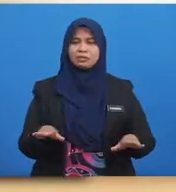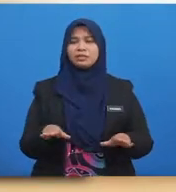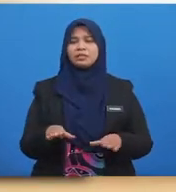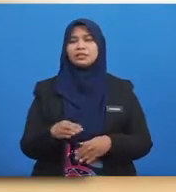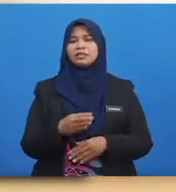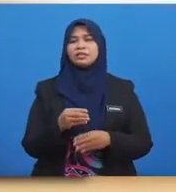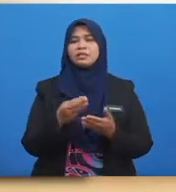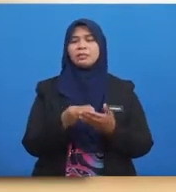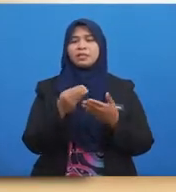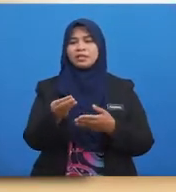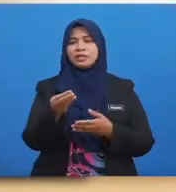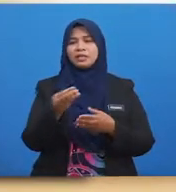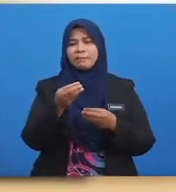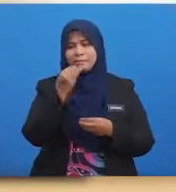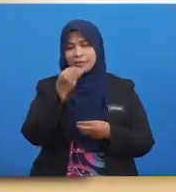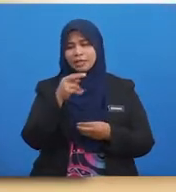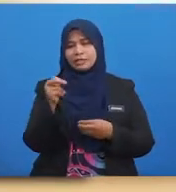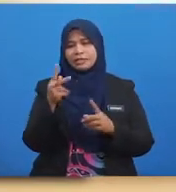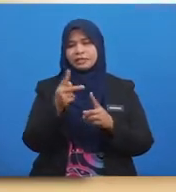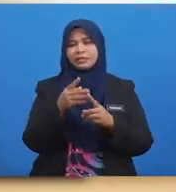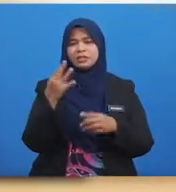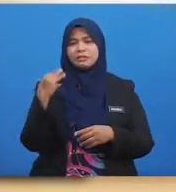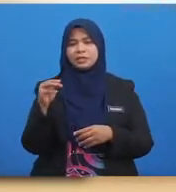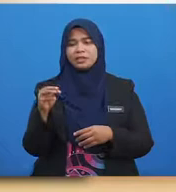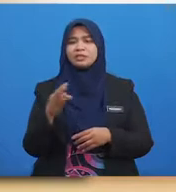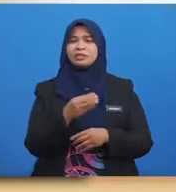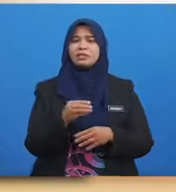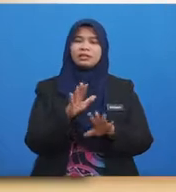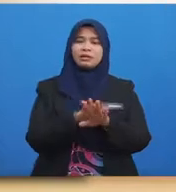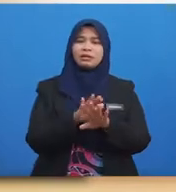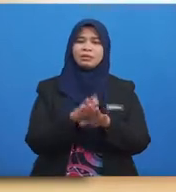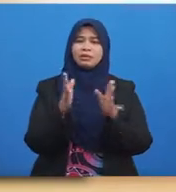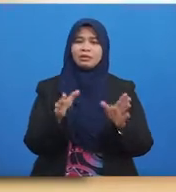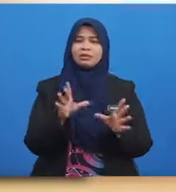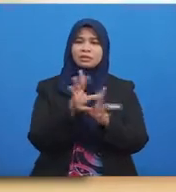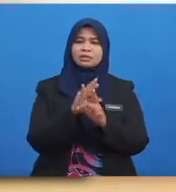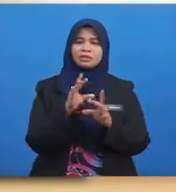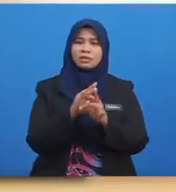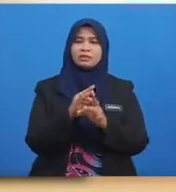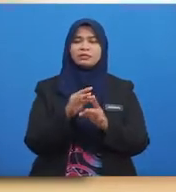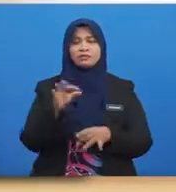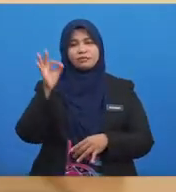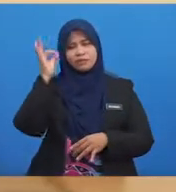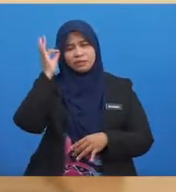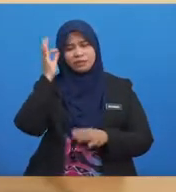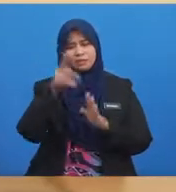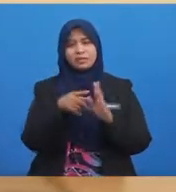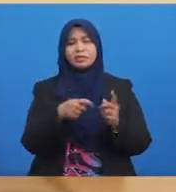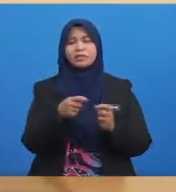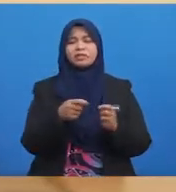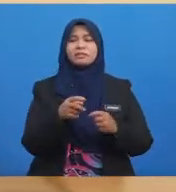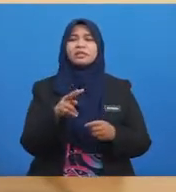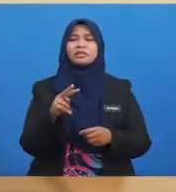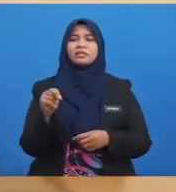ramai orang Sarawak berpendapat bahawa pentadbiran ini adalah yang terbaik.